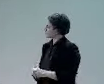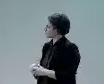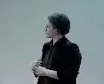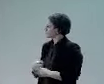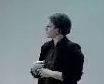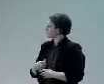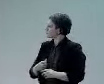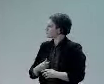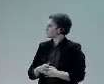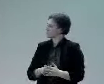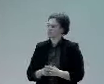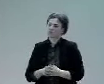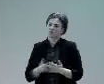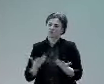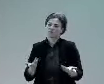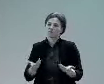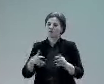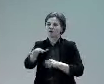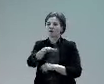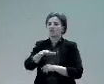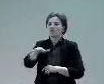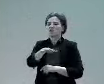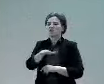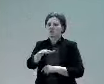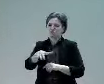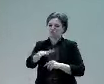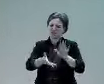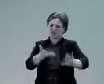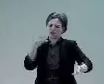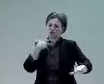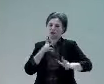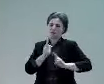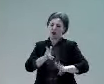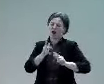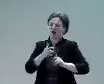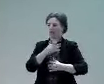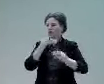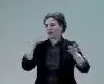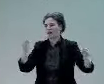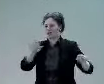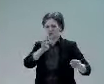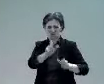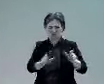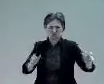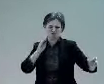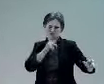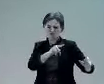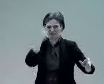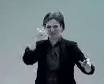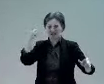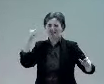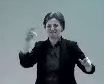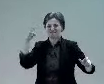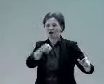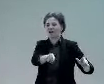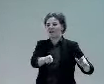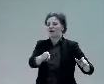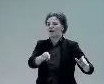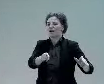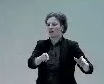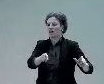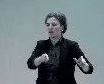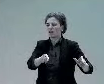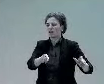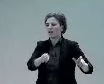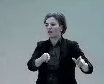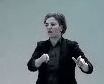Si è parlato molto della meravigliosa piazza spigliata e composita delle sardine lanciata da 4 ragazzi che hanno avuto un'idea geniale. La cosa più bella è stata